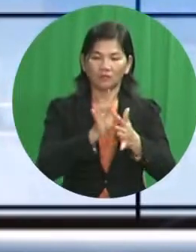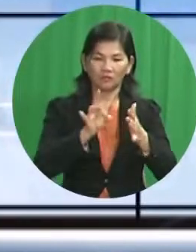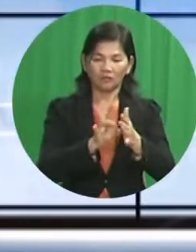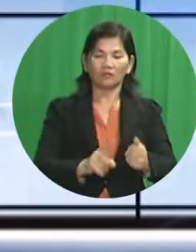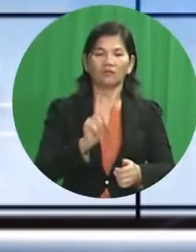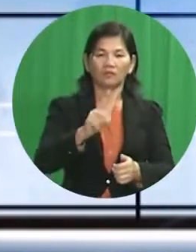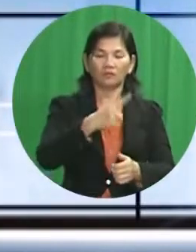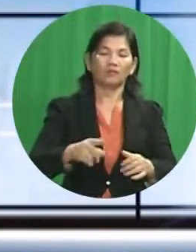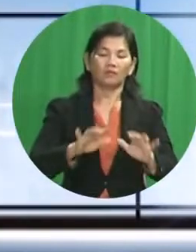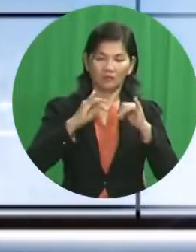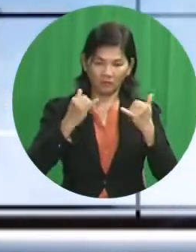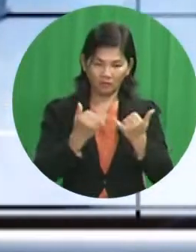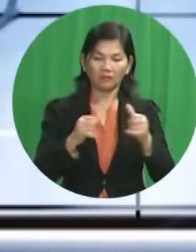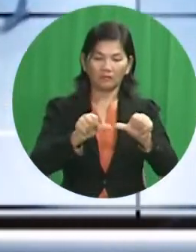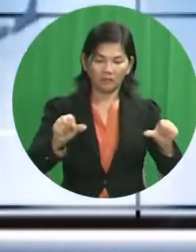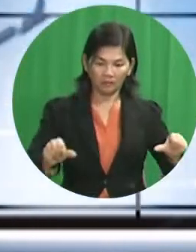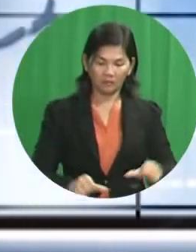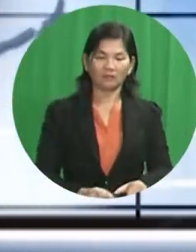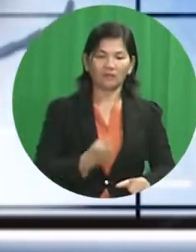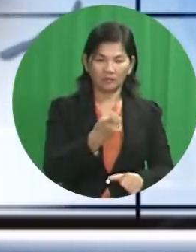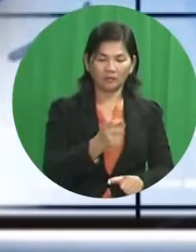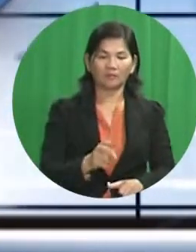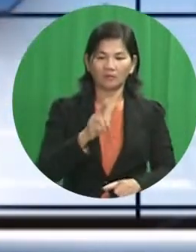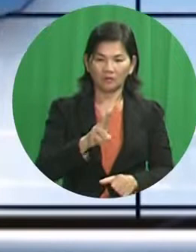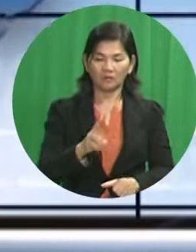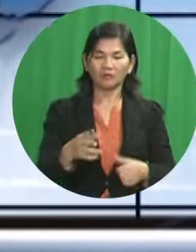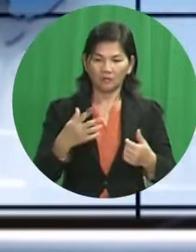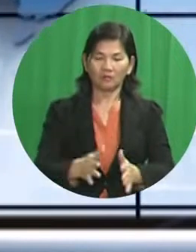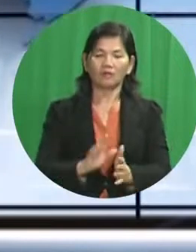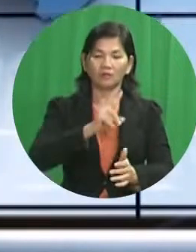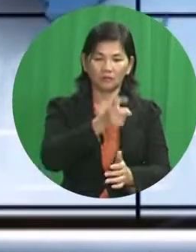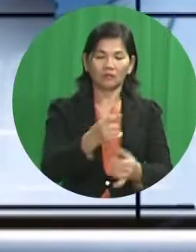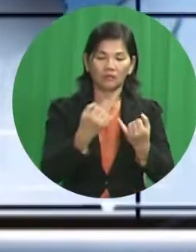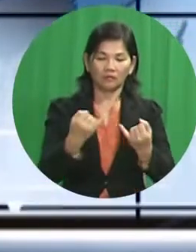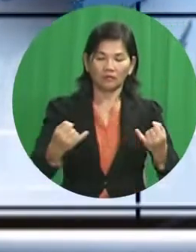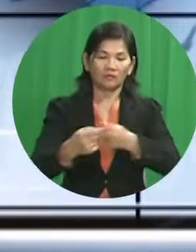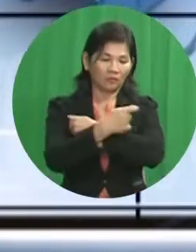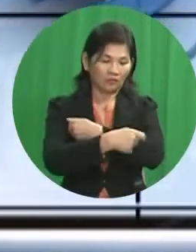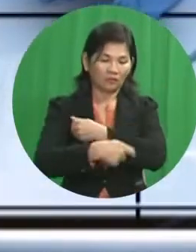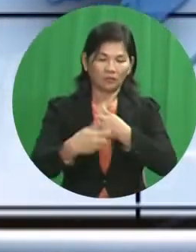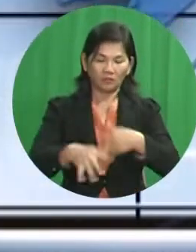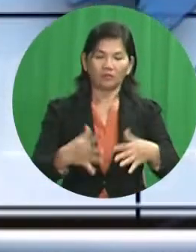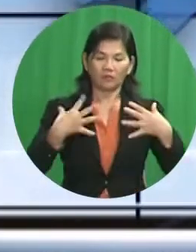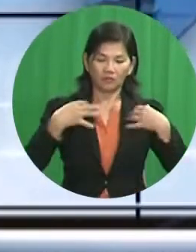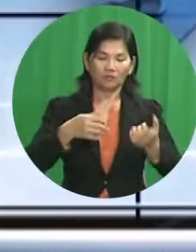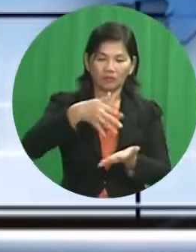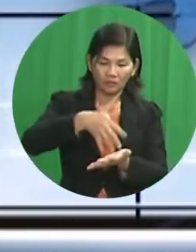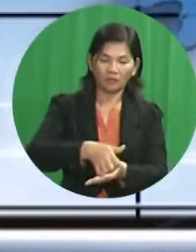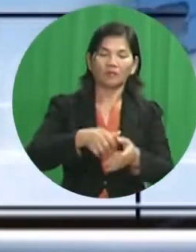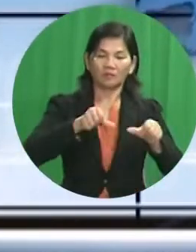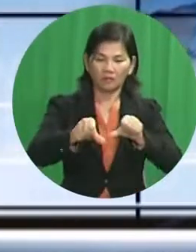រាប់ពាន់គ្រួសារពីតំបន់ Horn of Africa និងបានសម្លាប់កុមារដែលងាយរងគ្រោះនិងសុខភាពខ្សោយជាបន្ត